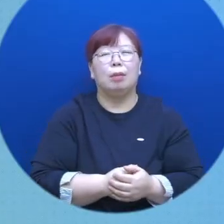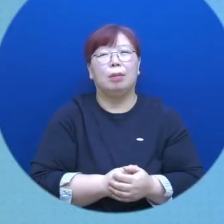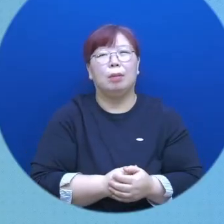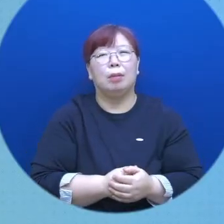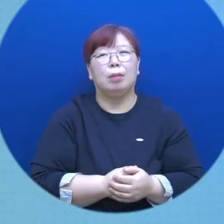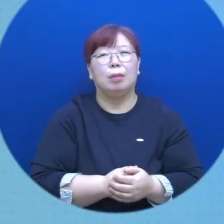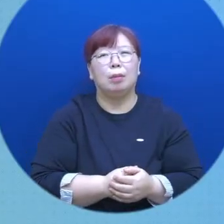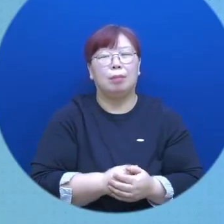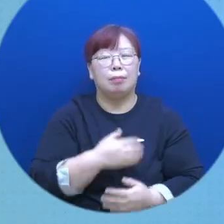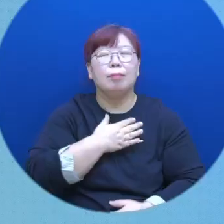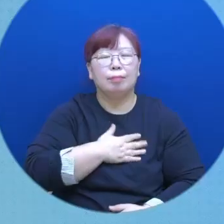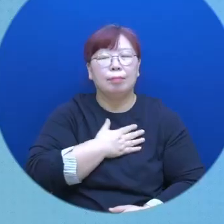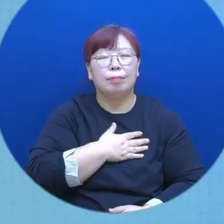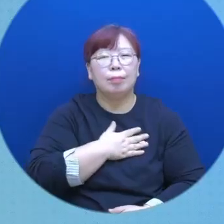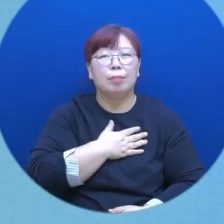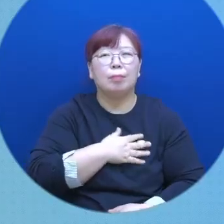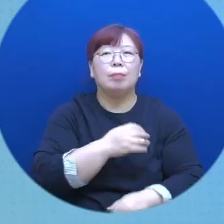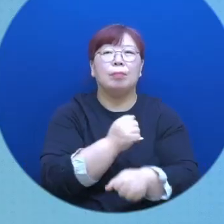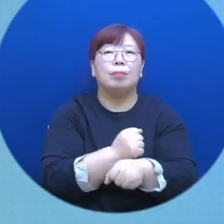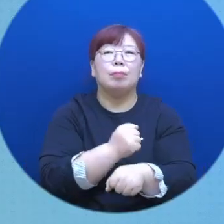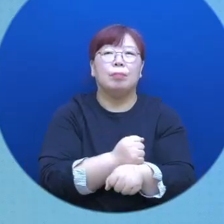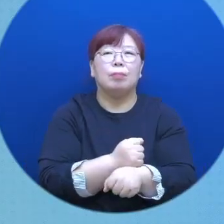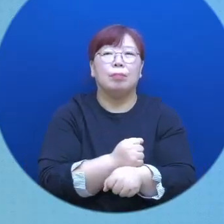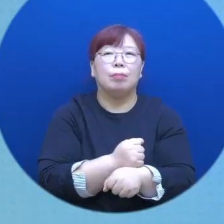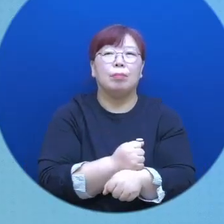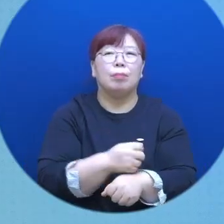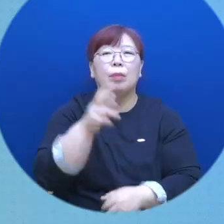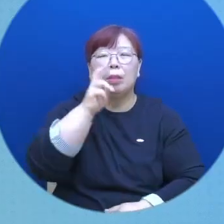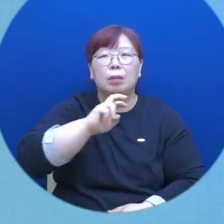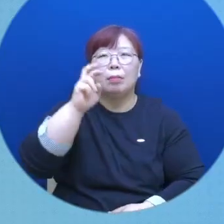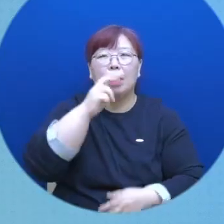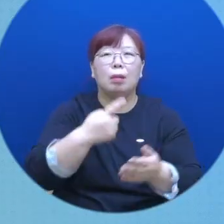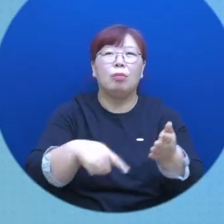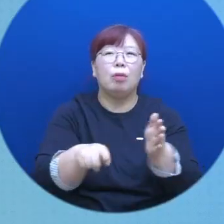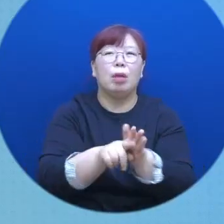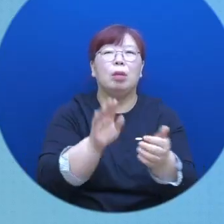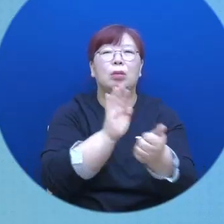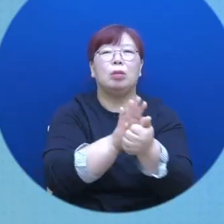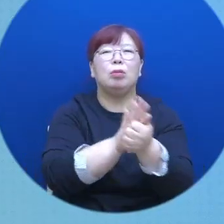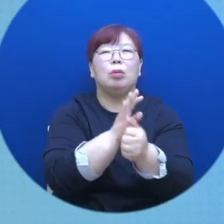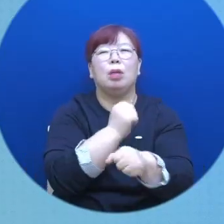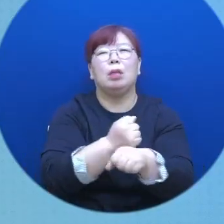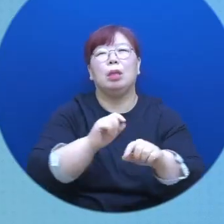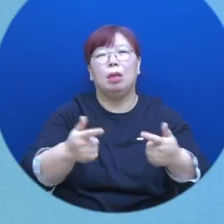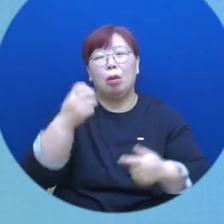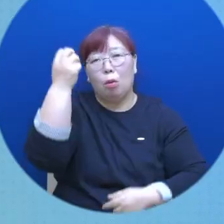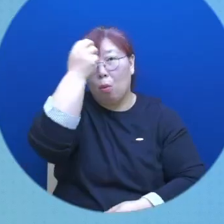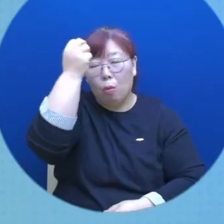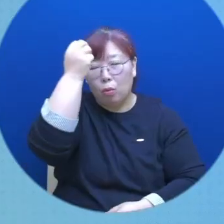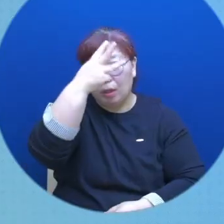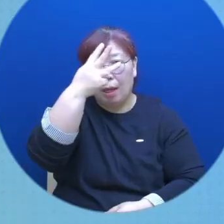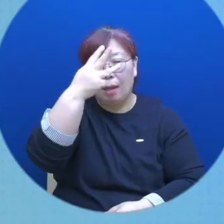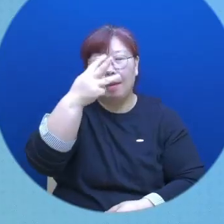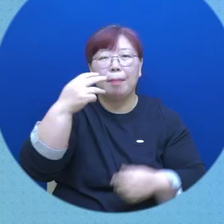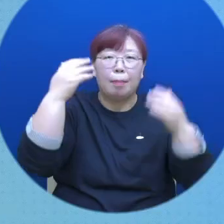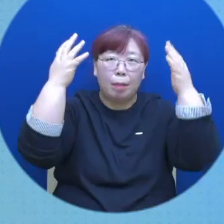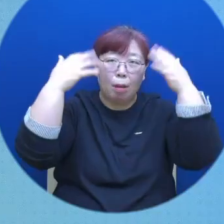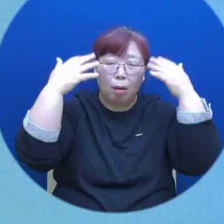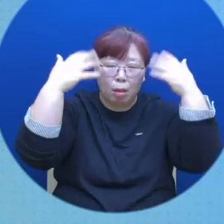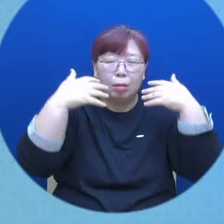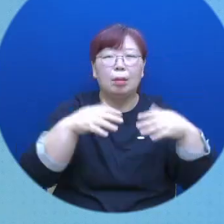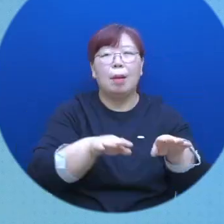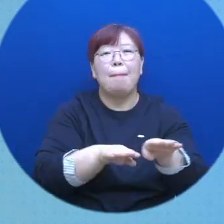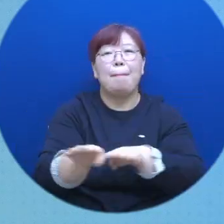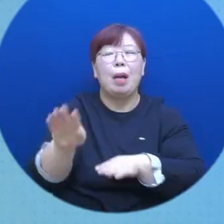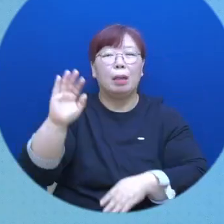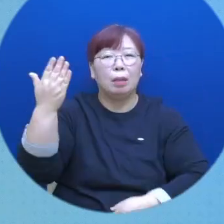얘기하니까 알겠습니다 하고는 음악을 위한 지원을 하잖아요. 고3 여름방학이 됐어요. 얼마 있으면